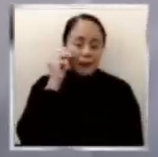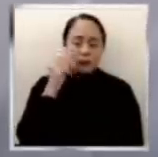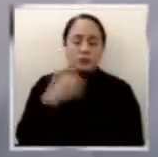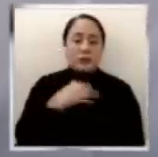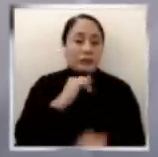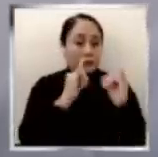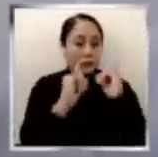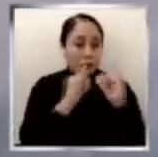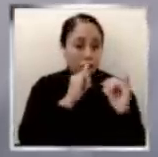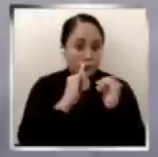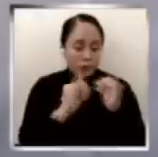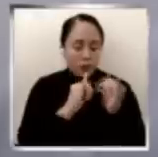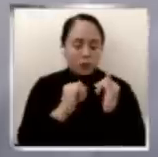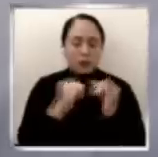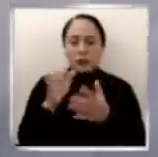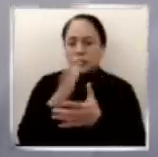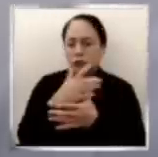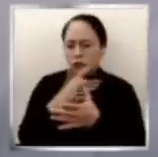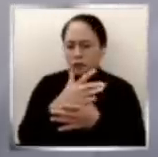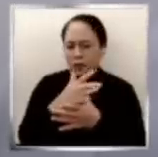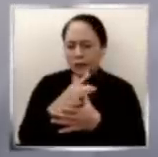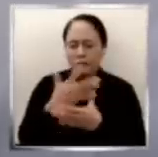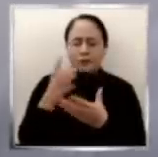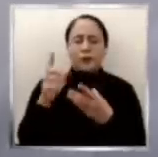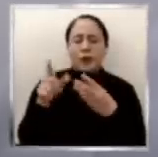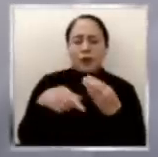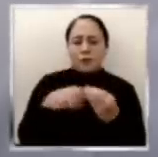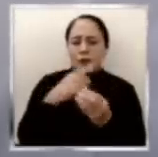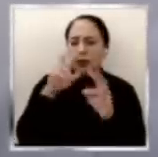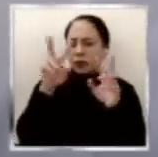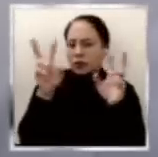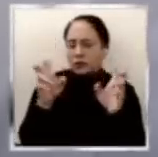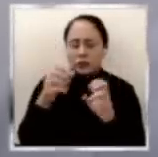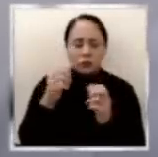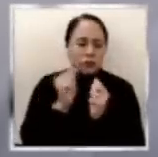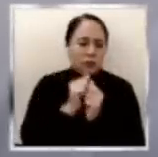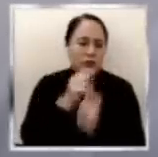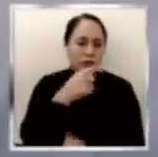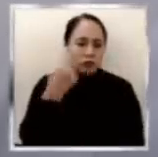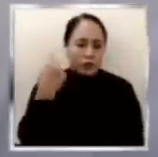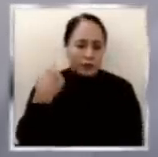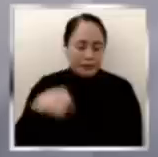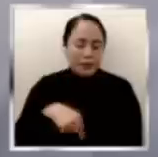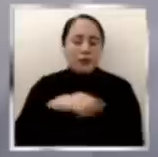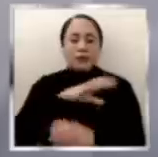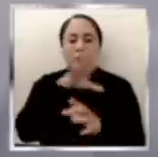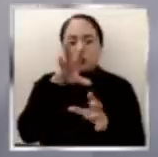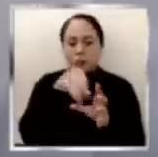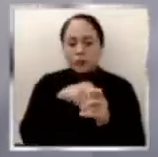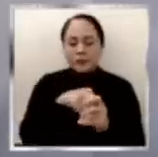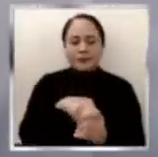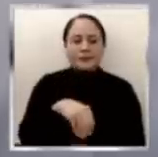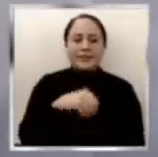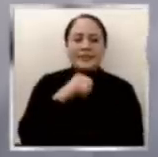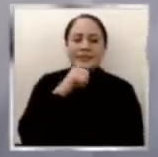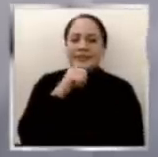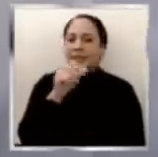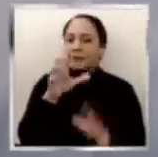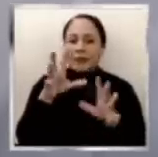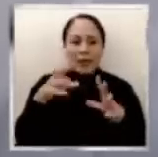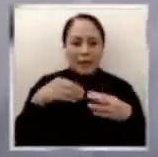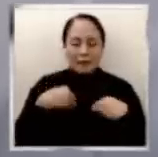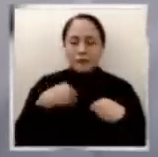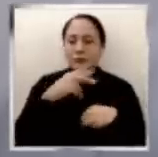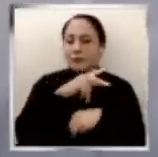ibinahagi rin ng kalihim ang iba pang natalakay na issue sa China. At kabilang dyan, ang hindi pagtanggap ng Pilipinas